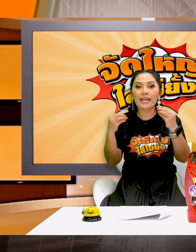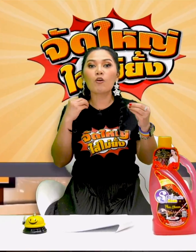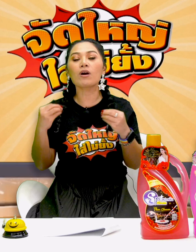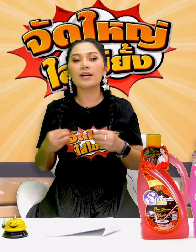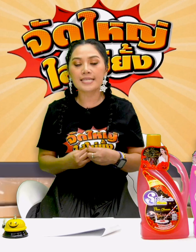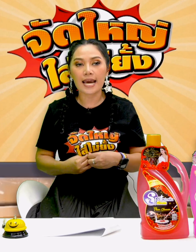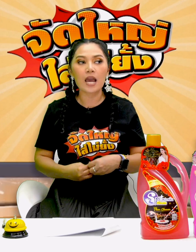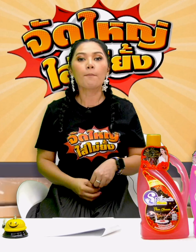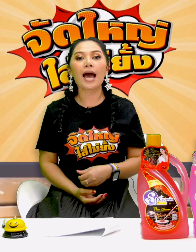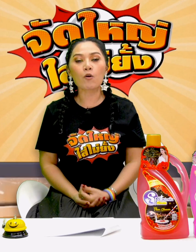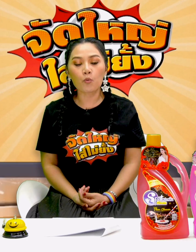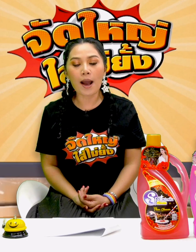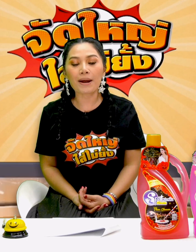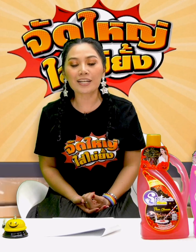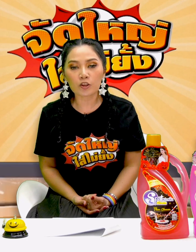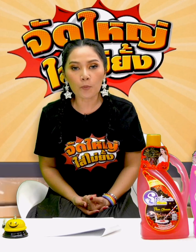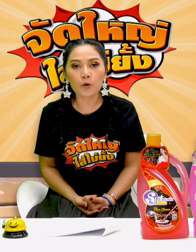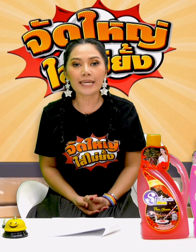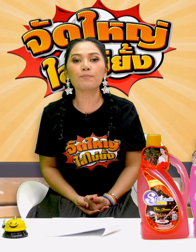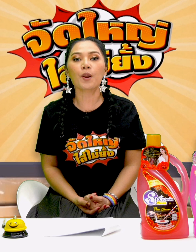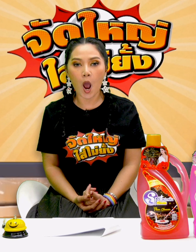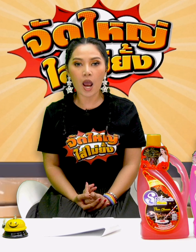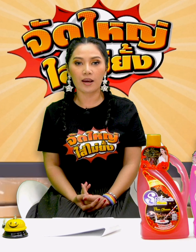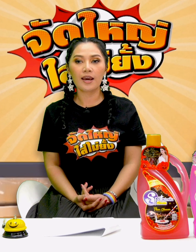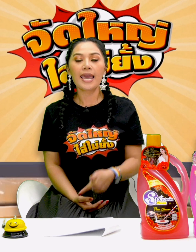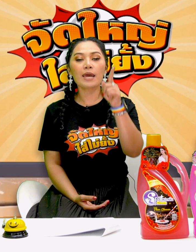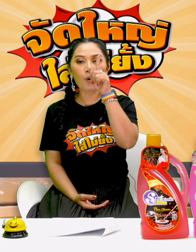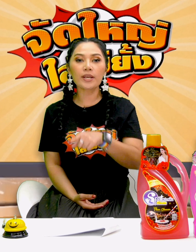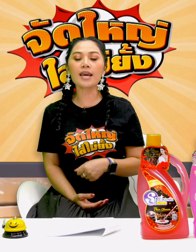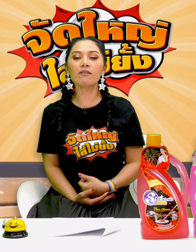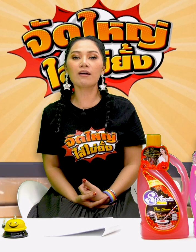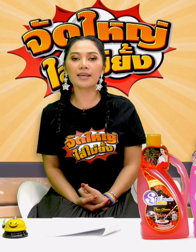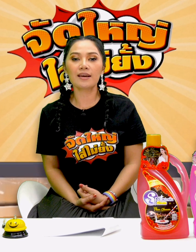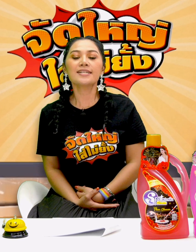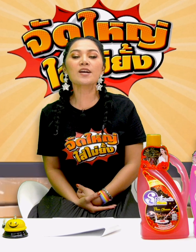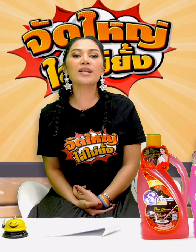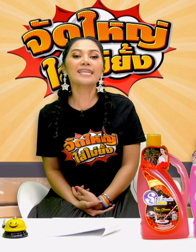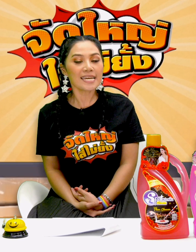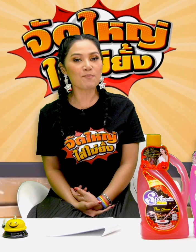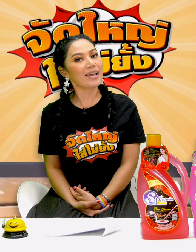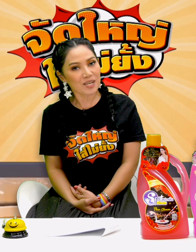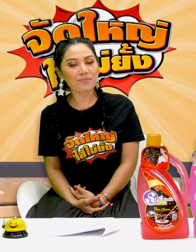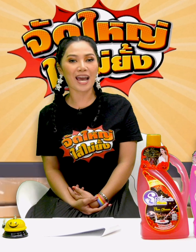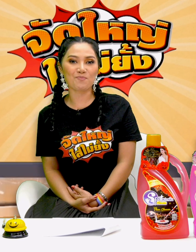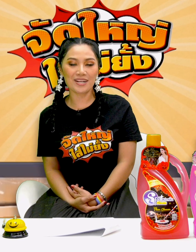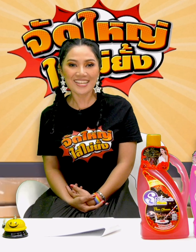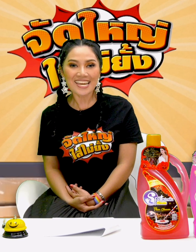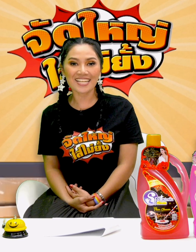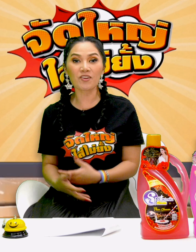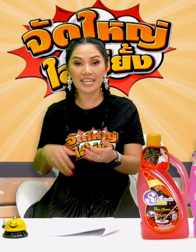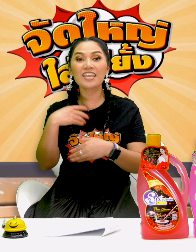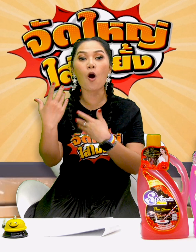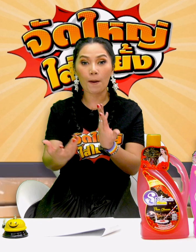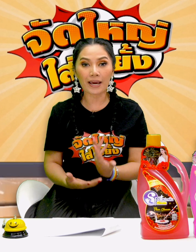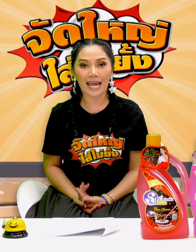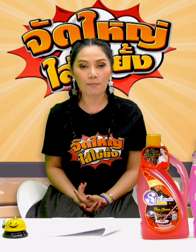ไปแล้วเราก็เลยเสี่ยงปรากฏว่ามันกระทบธุรกิจเพราะเหตุผลเดียวเลยเจ้าหน้าที่ไม่ชำนาญพื้นที่เจ้